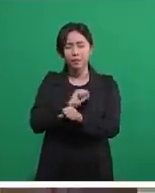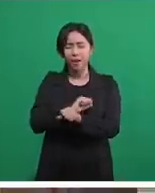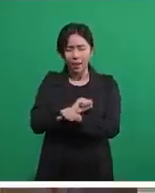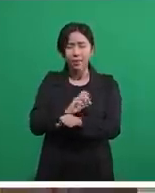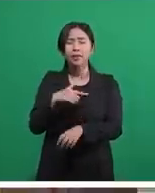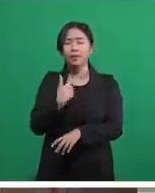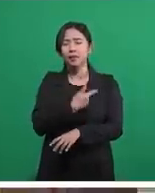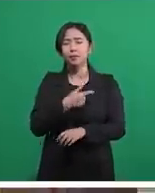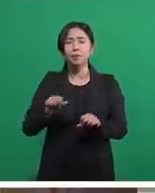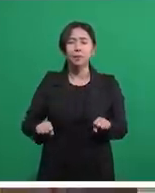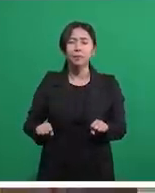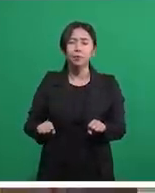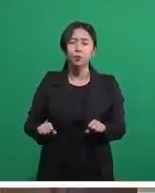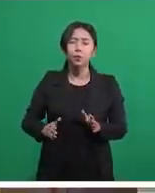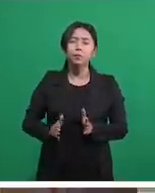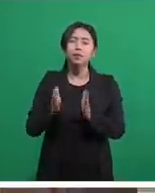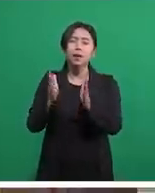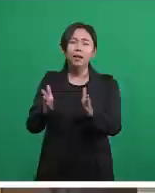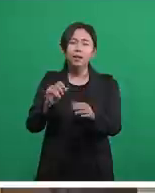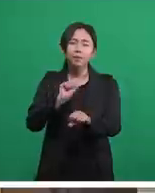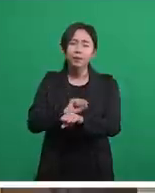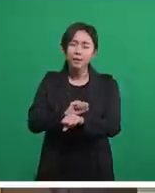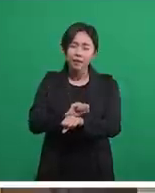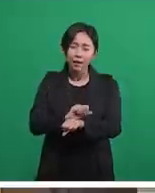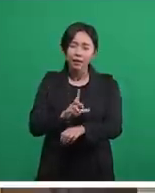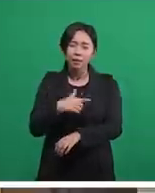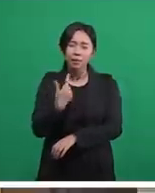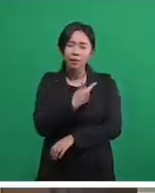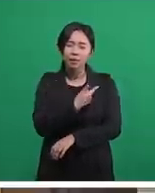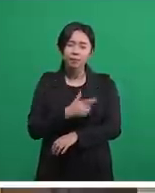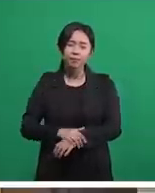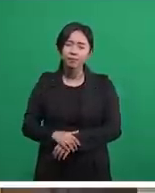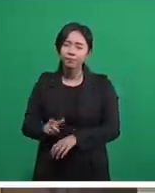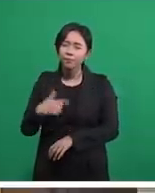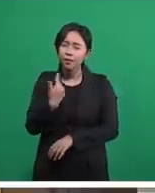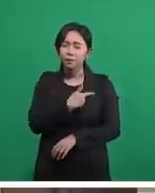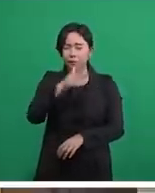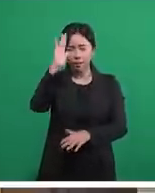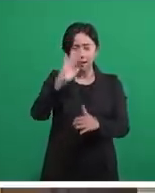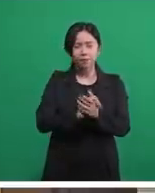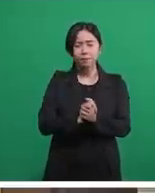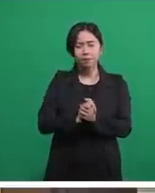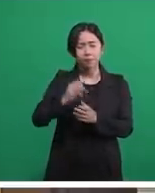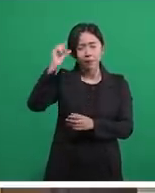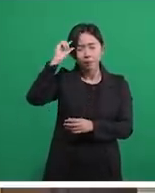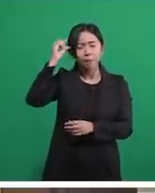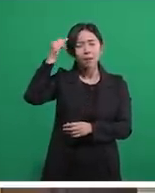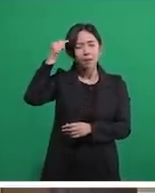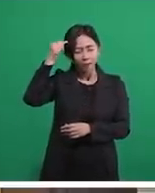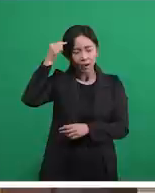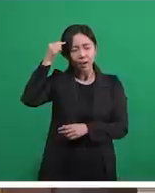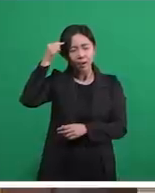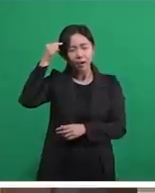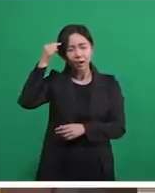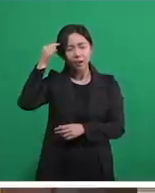dimampukan dapat tetap tekun menjalani pekerjaan dan karya kami. Kami juga percaya bahwa pemerintah negeri kami